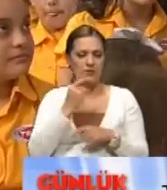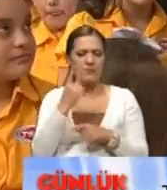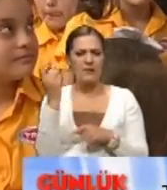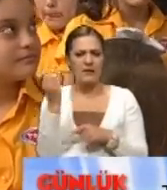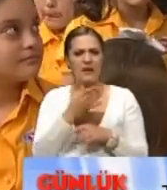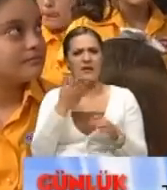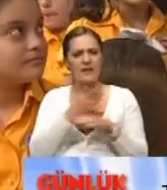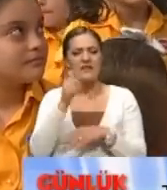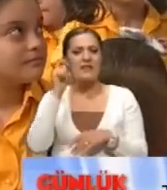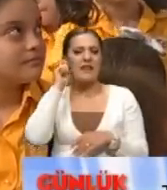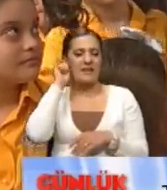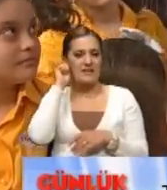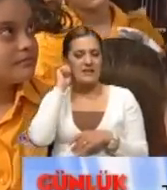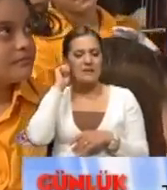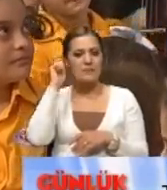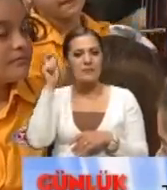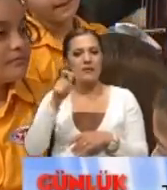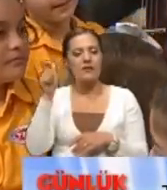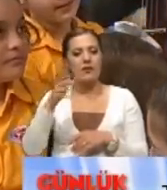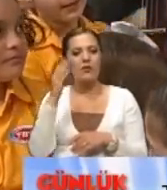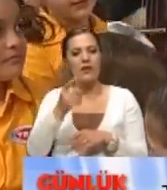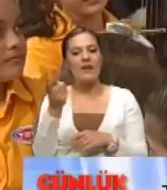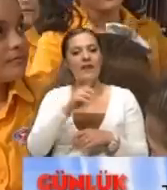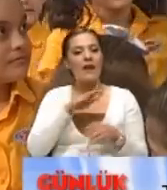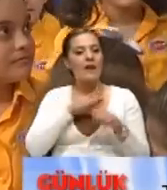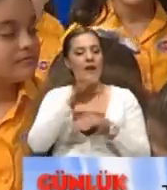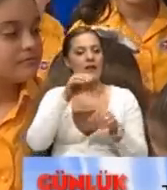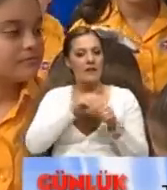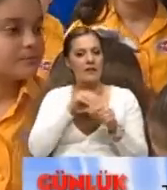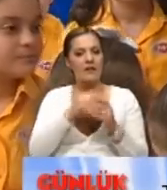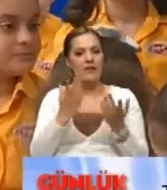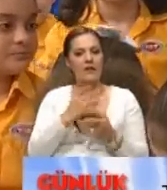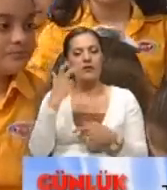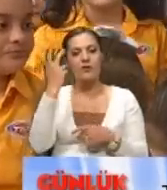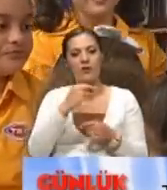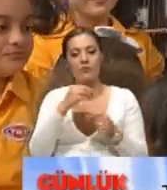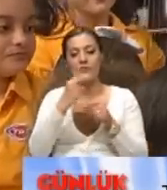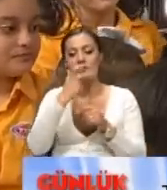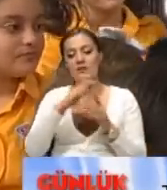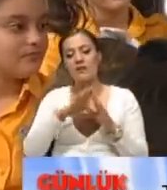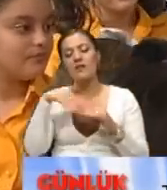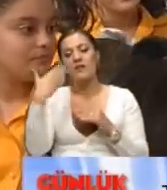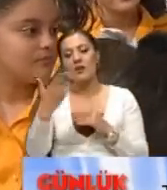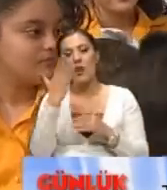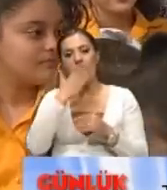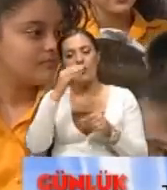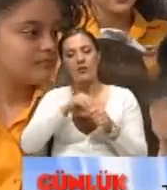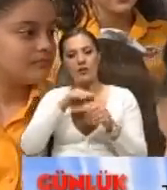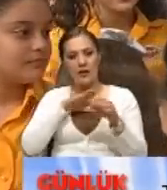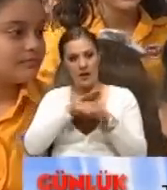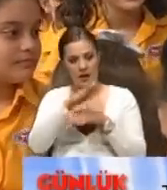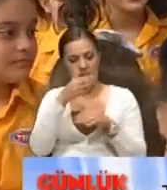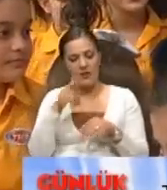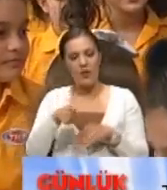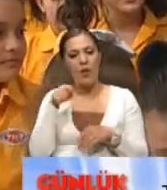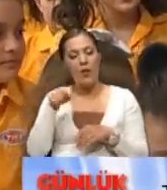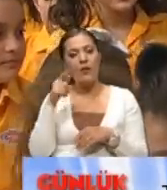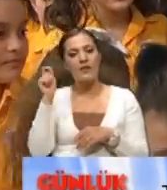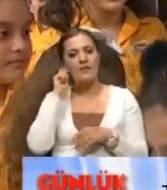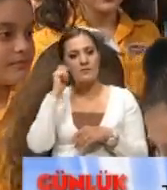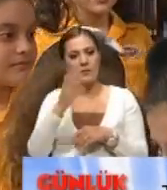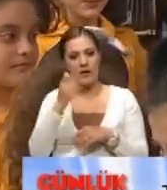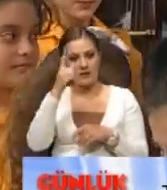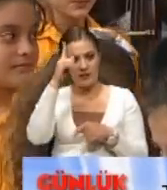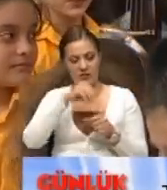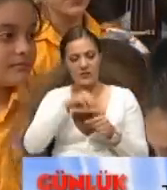kere gerçekten disiplinli oluyorlar diğer hayatlarında da. Yani koronun, müziğin dışında okuldaki hayatlarında da o disiplini